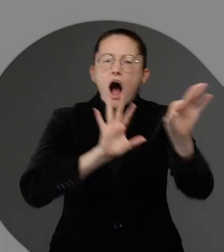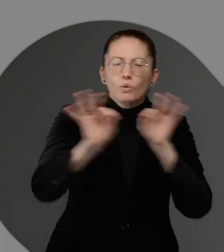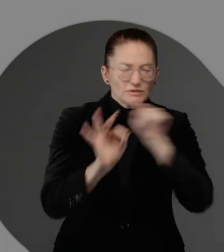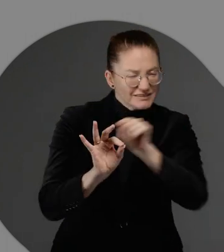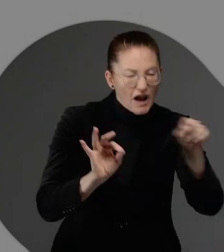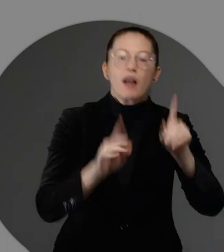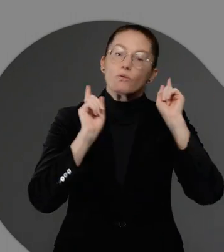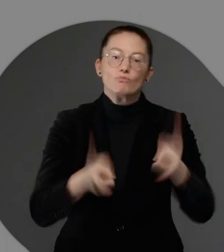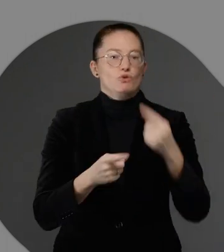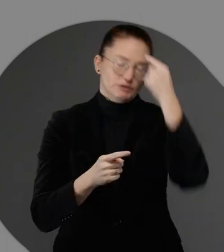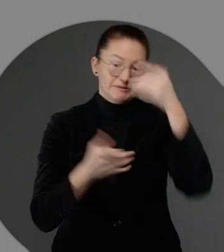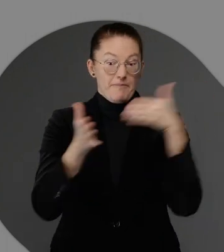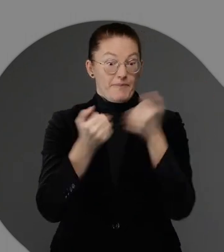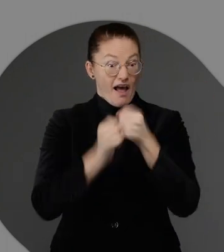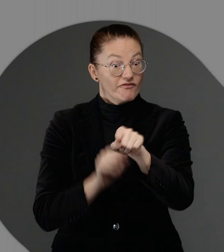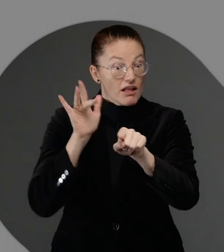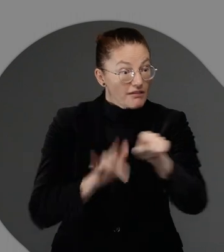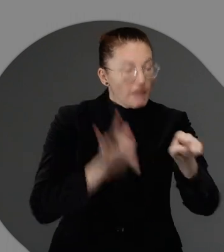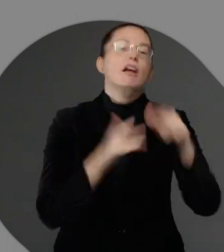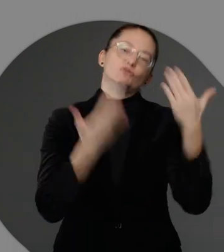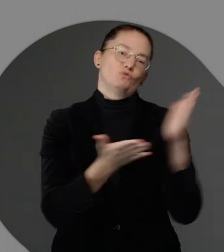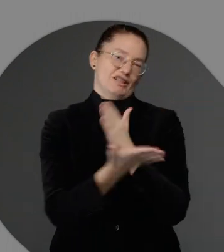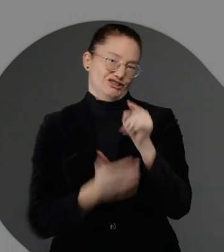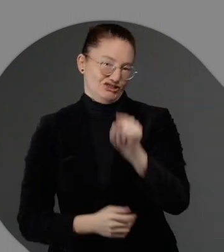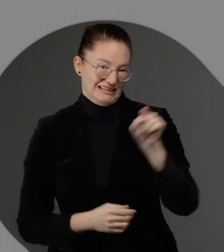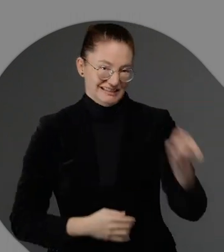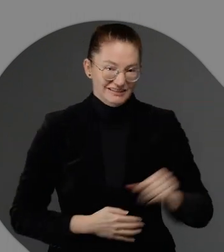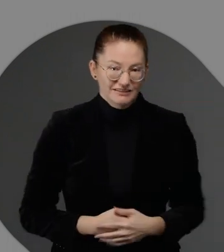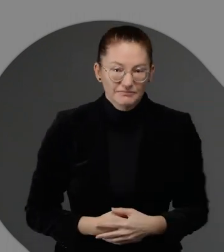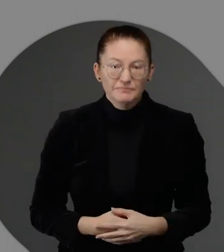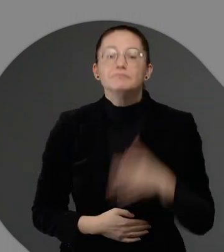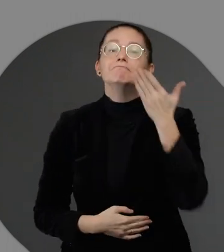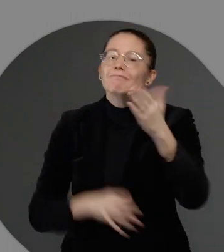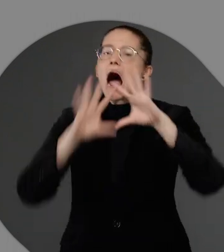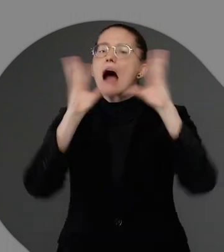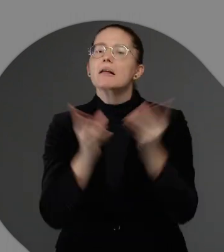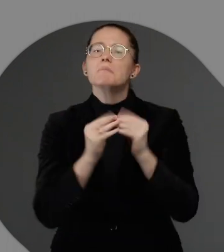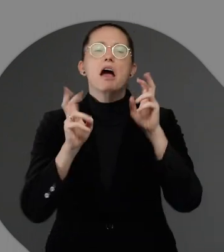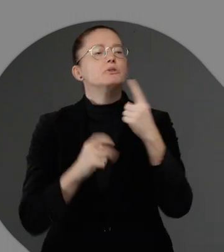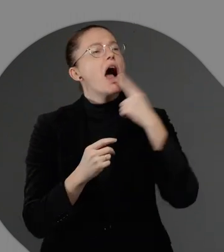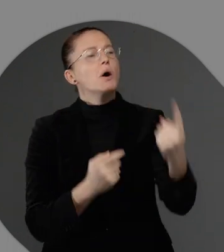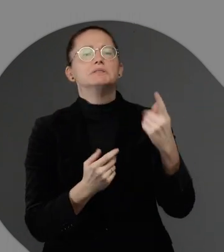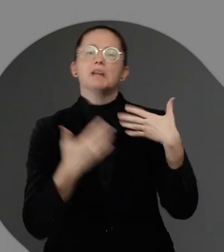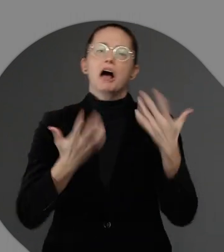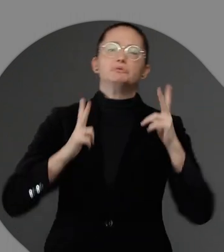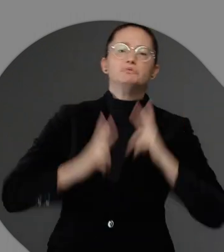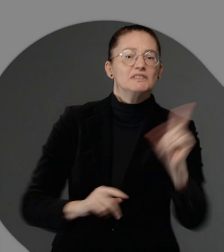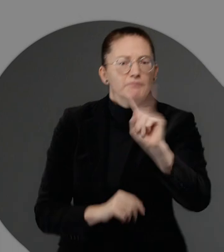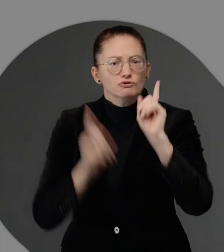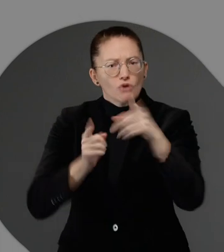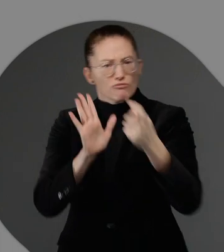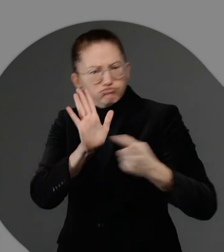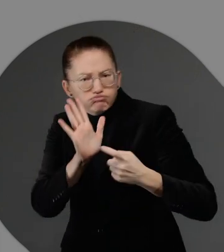muss Barrierefreiheit ein Entscheidungskriterium sein. Geben Sie sich nicht mit allgemeinen Zusagen zufrieden, sondern fordern Sie Belege für die